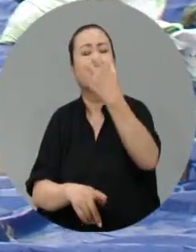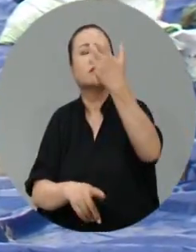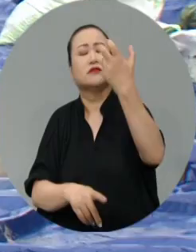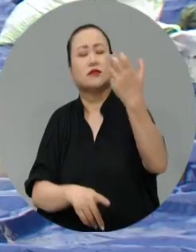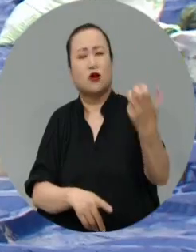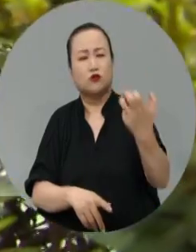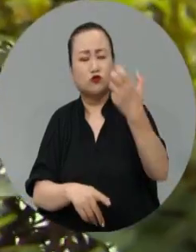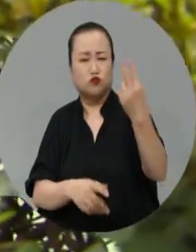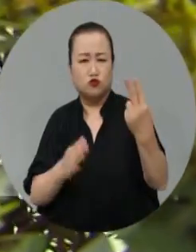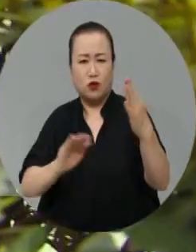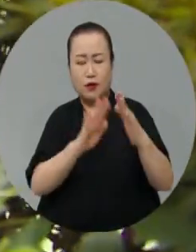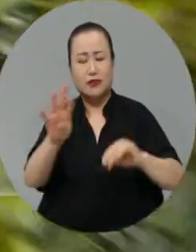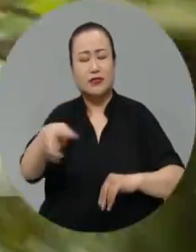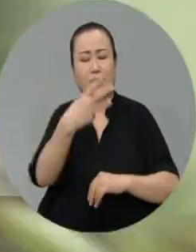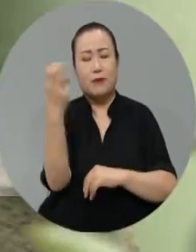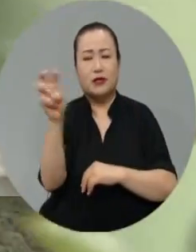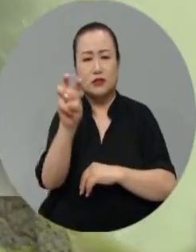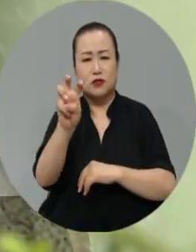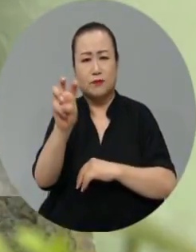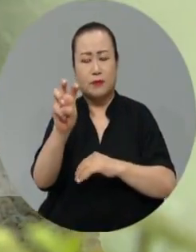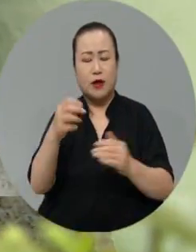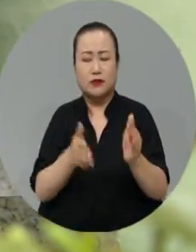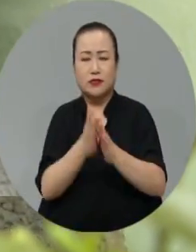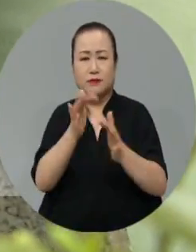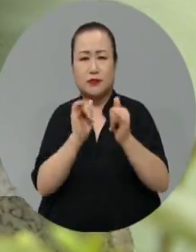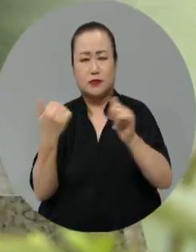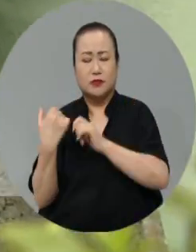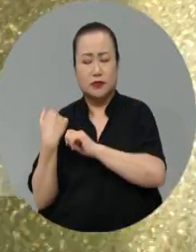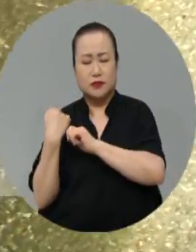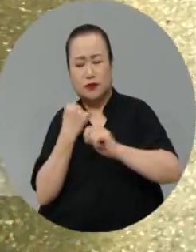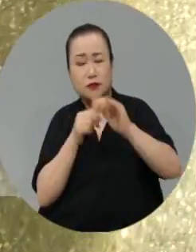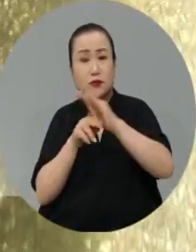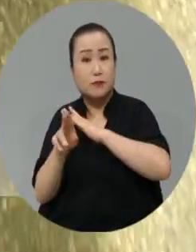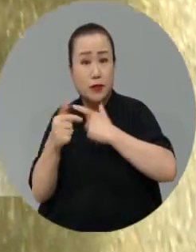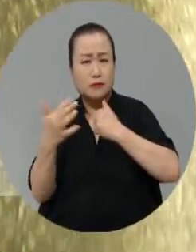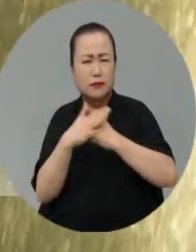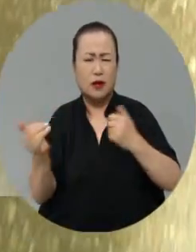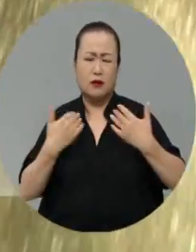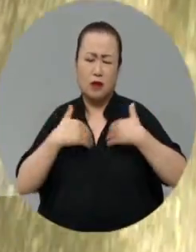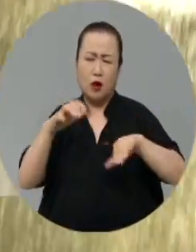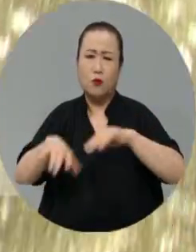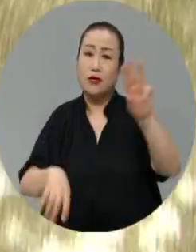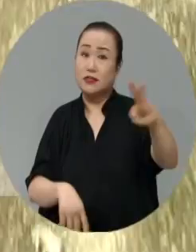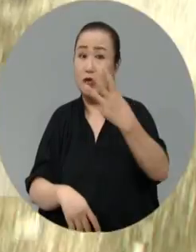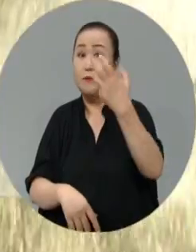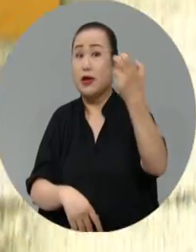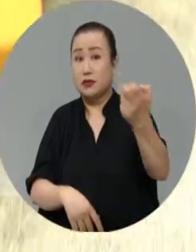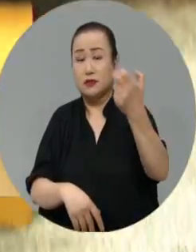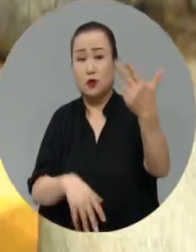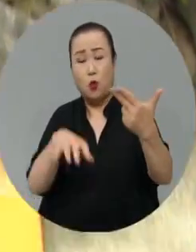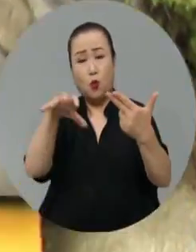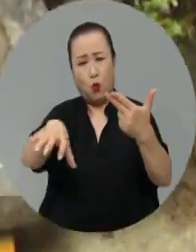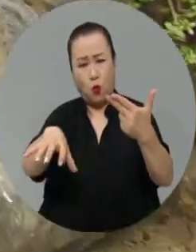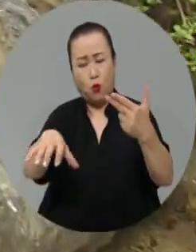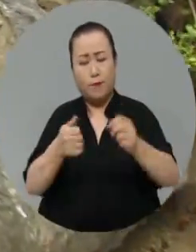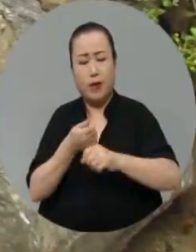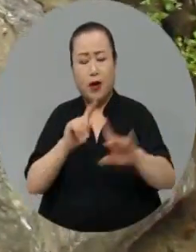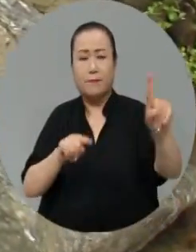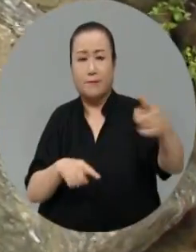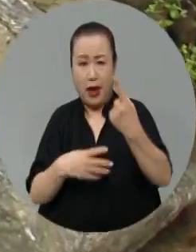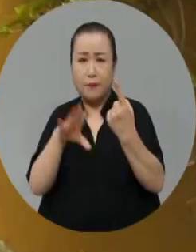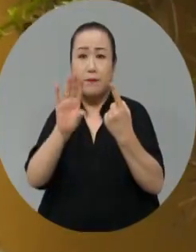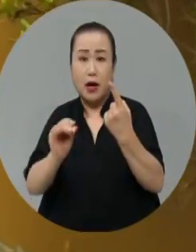182가구 330명의 시민들이 대피했습니다. 부산의 산사태 취약 지역은 377곳, 면적만